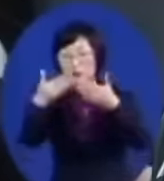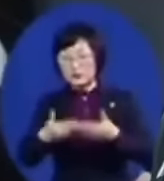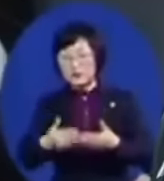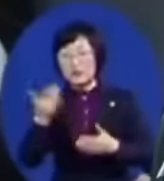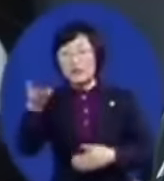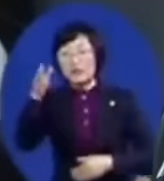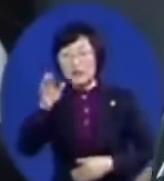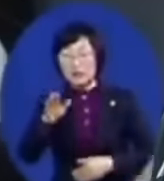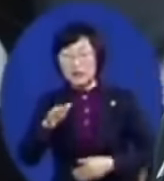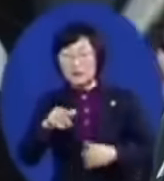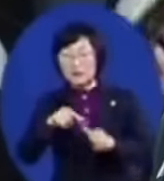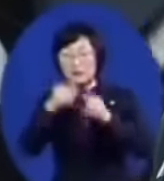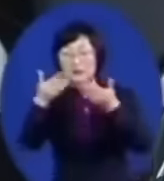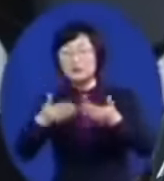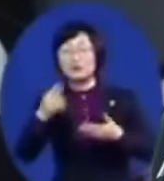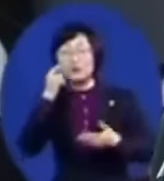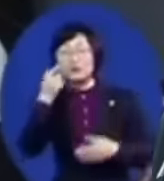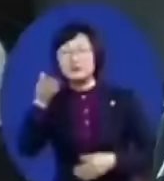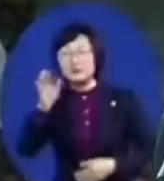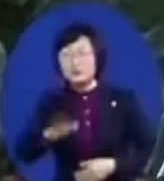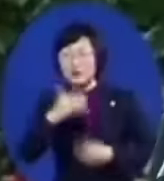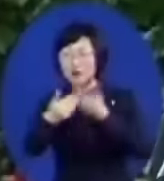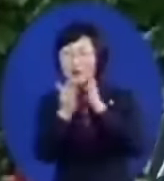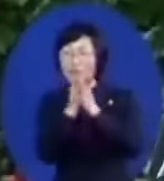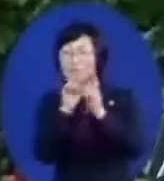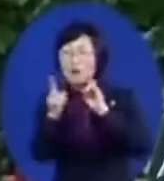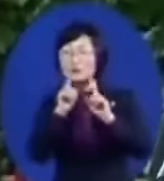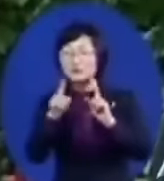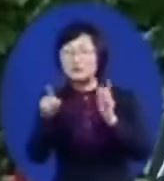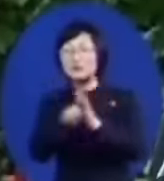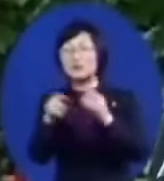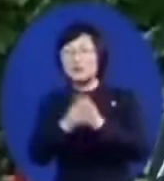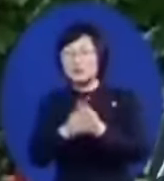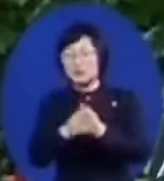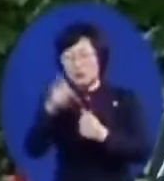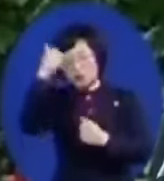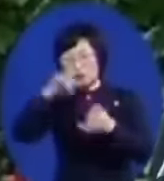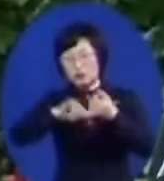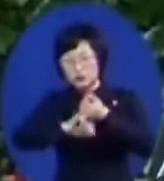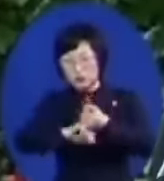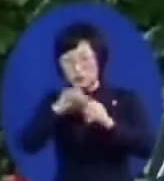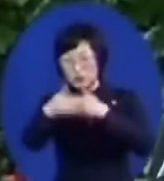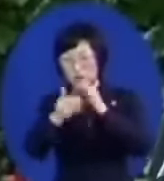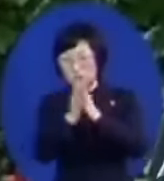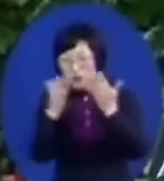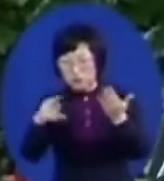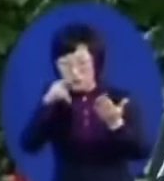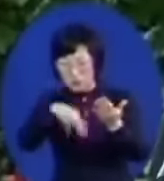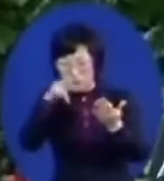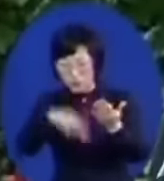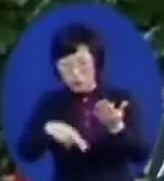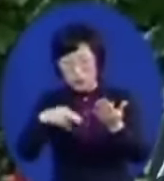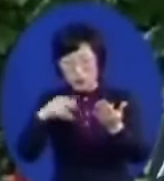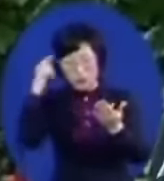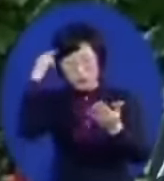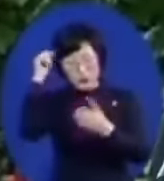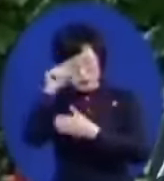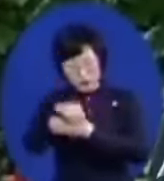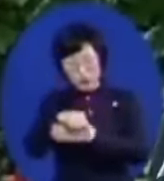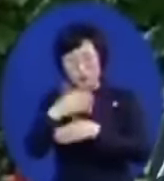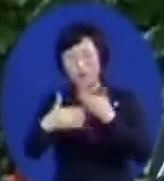성경은 믿기 때문에 구약 성경을 늘 읽고 묵상하고 성경